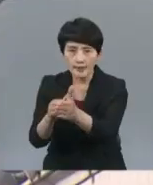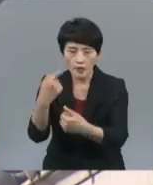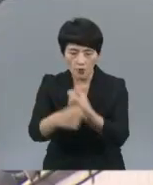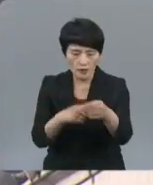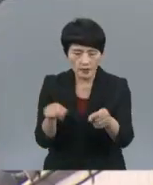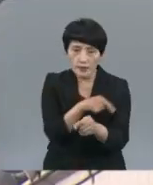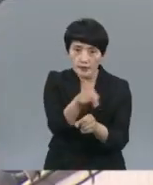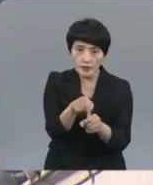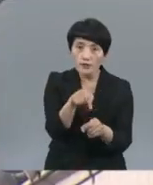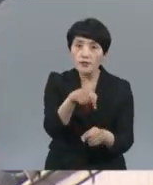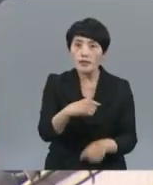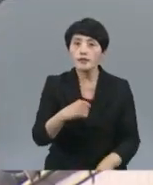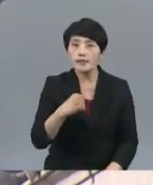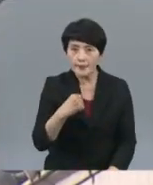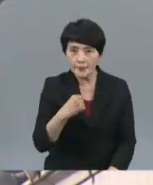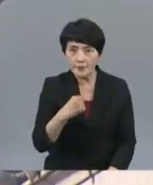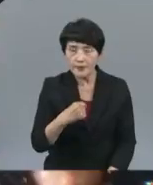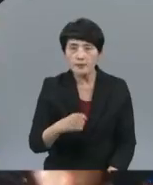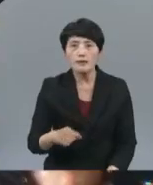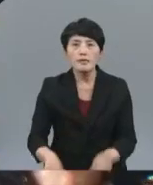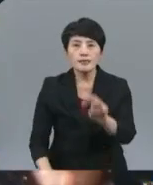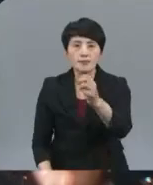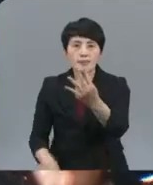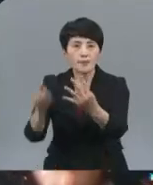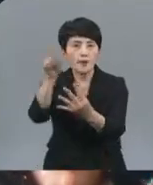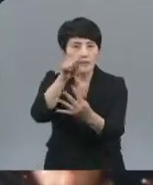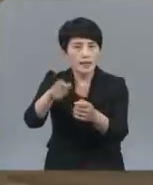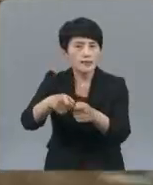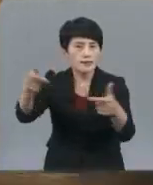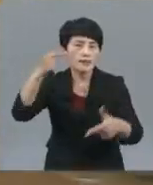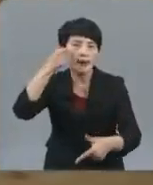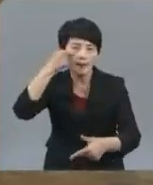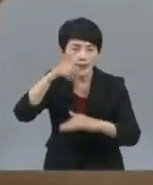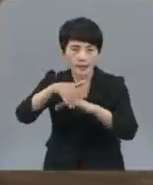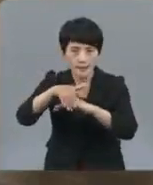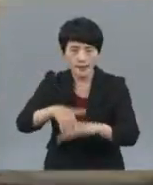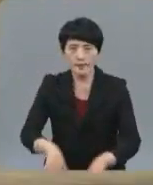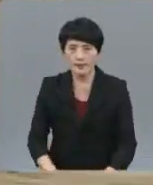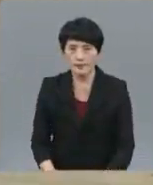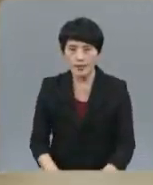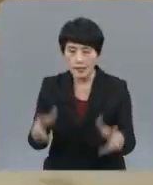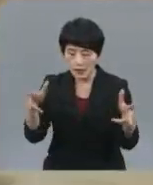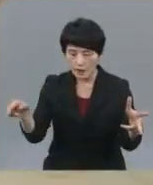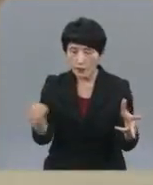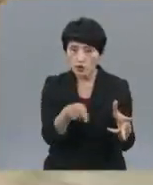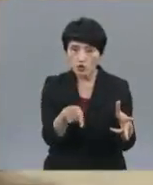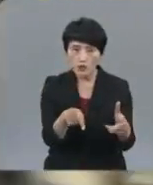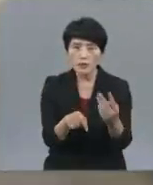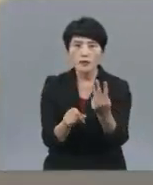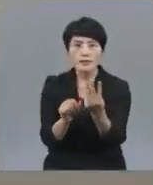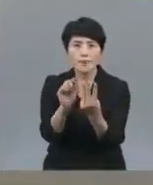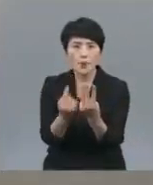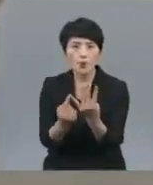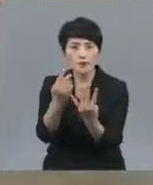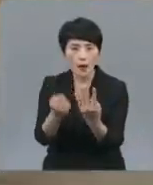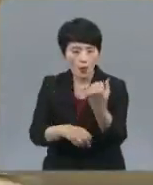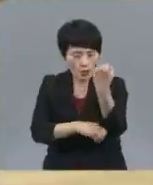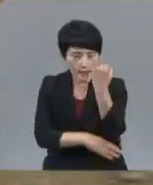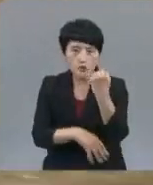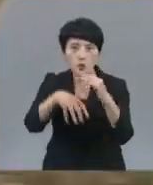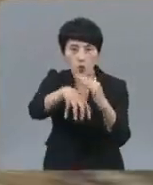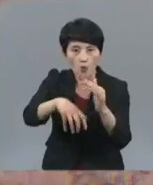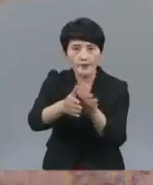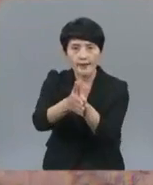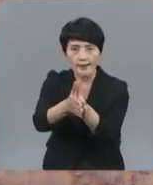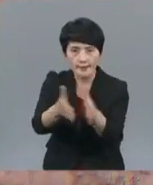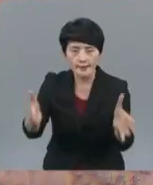24.000mm và giữa những năm 2030 chính phủ Hàn Quốc đang đặt mục tiêu nâng tỷ trọng để nguyên tử trên tổng điện năng sản xuất